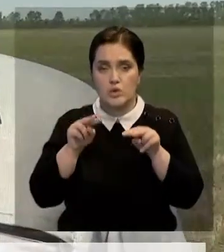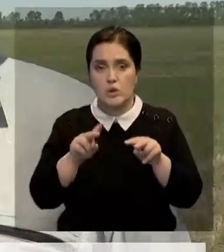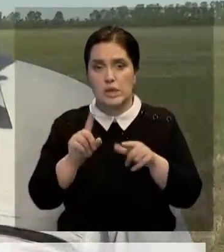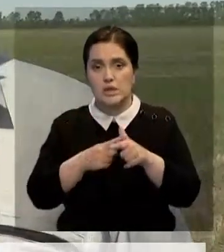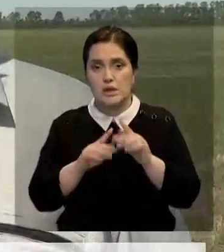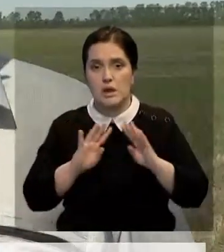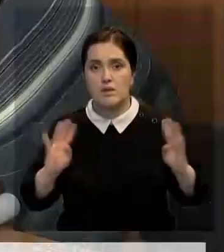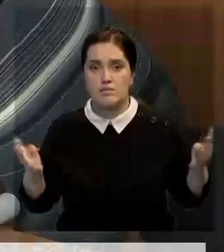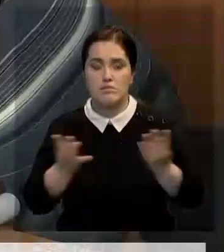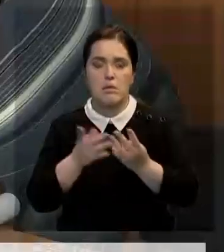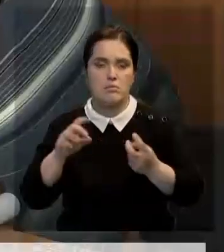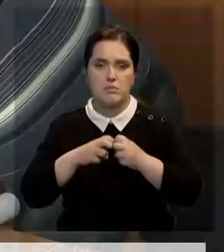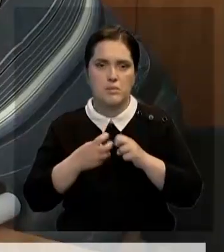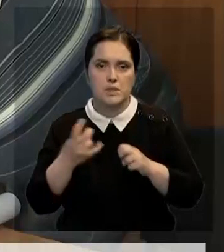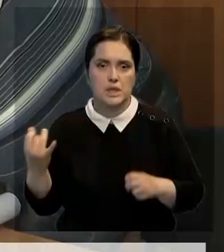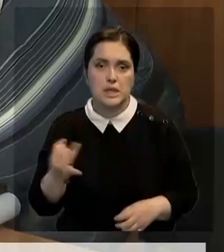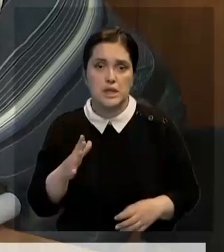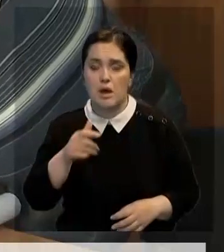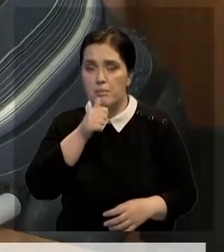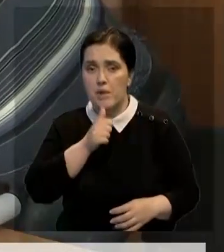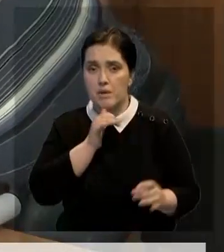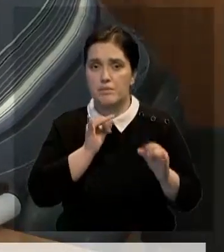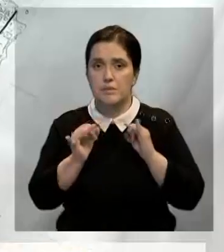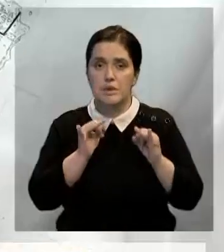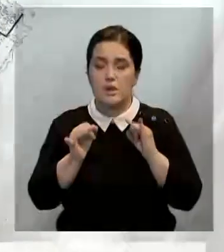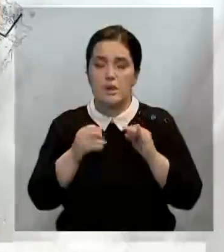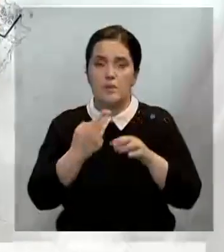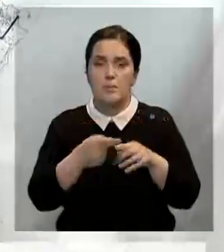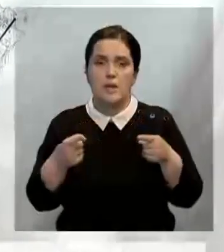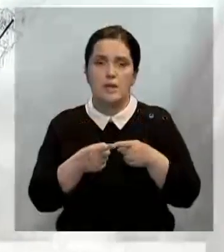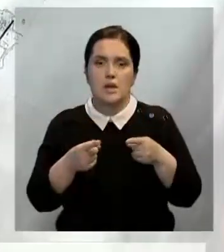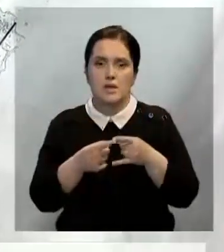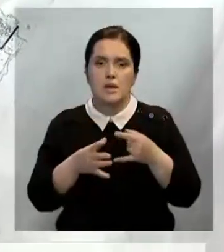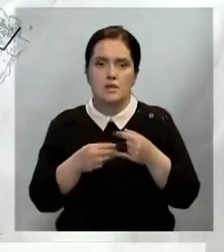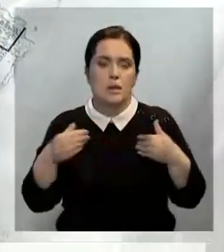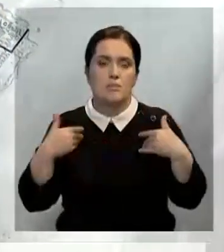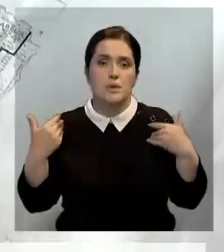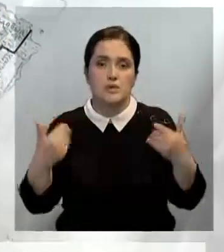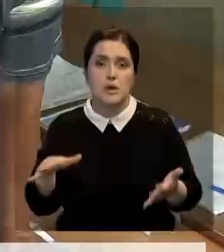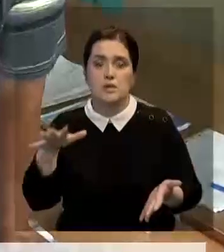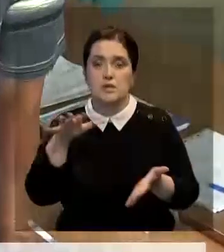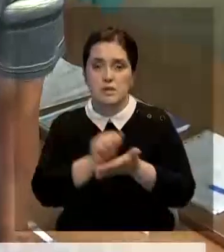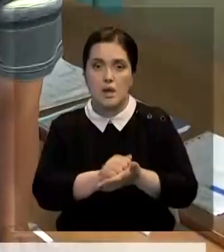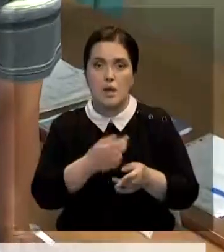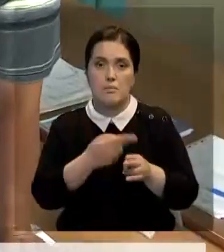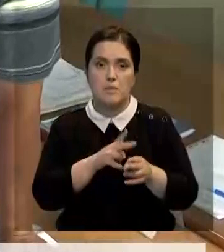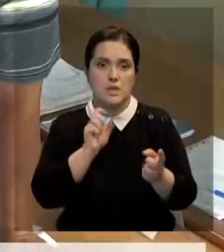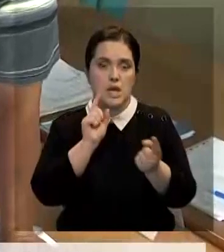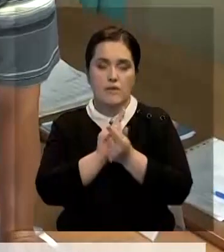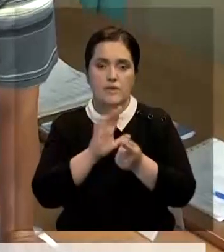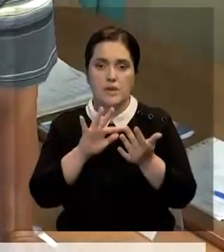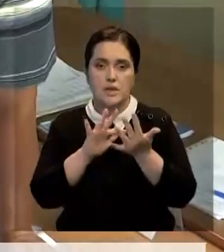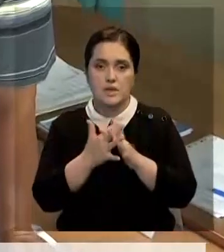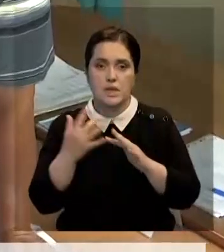проблемы сельчан их не интересуют. Попытка обсудить вопрос с арендаторами пашенных земель стала безуспешной. Ссылаясь на занятость, аграрии даже не встретились с